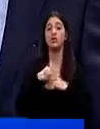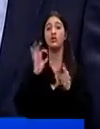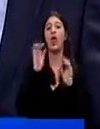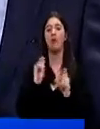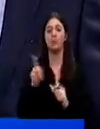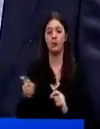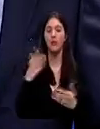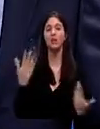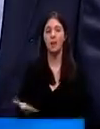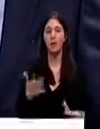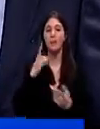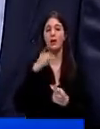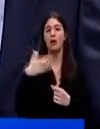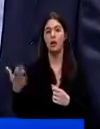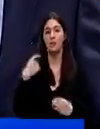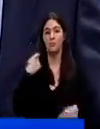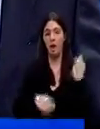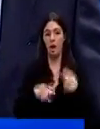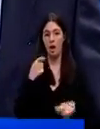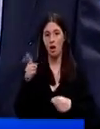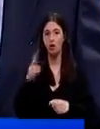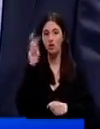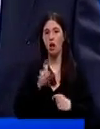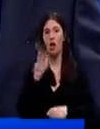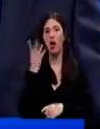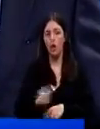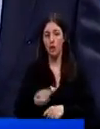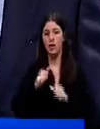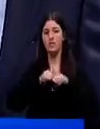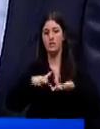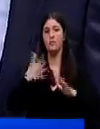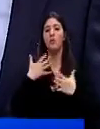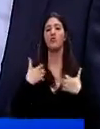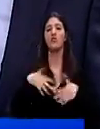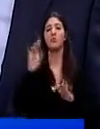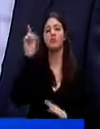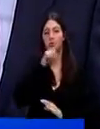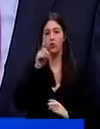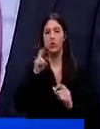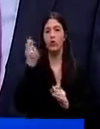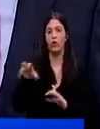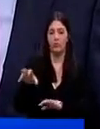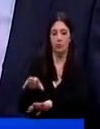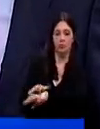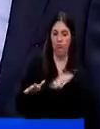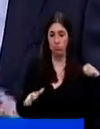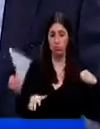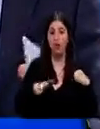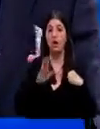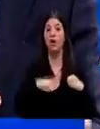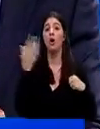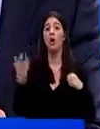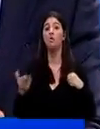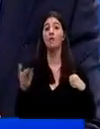yapıldı. Tabii bir yandan bankalarda doları olanlar sisteme güvenmediğinden dolayı dolarını çekiyor. Öte